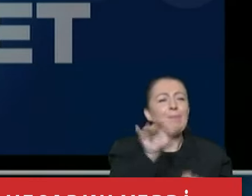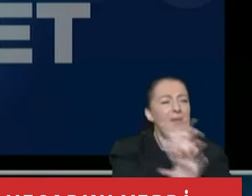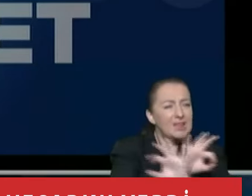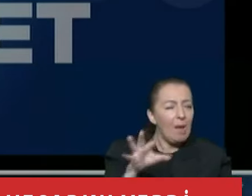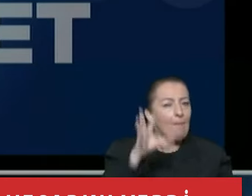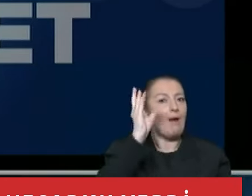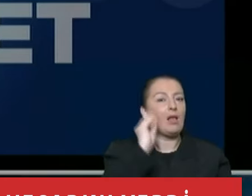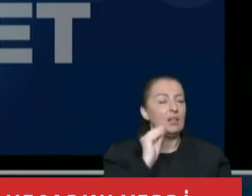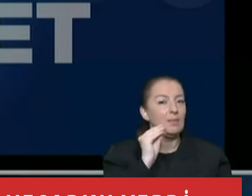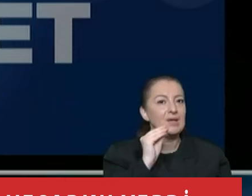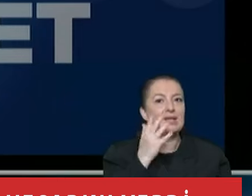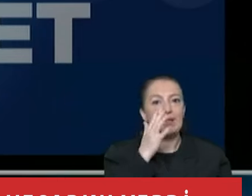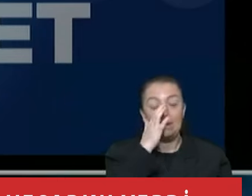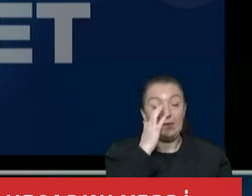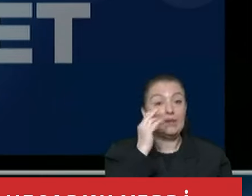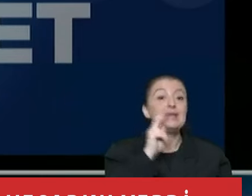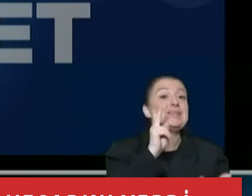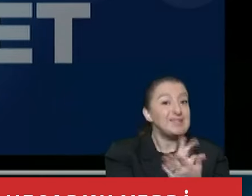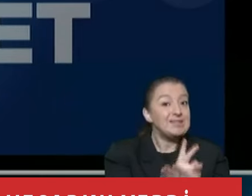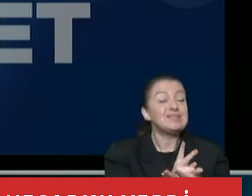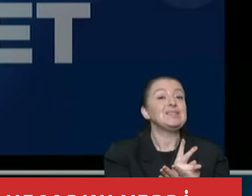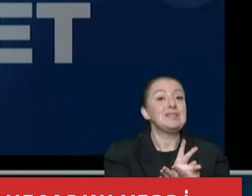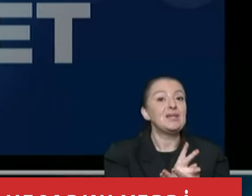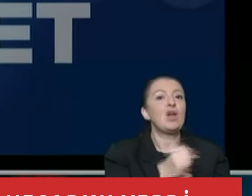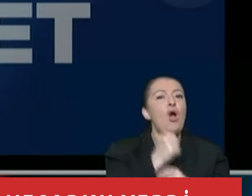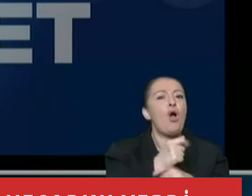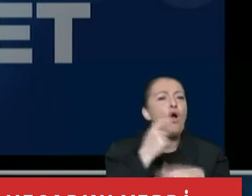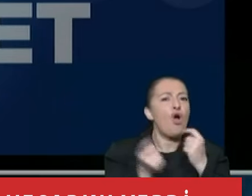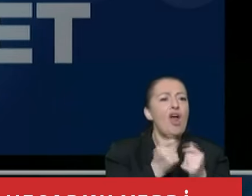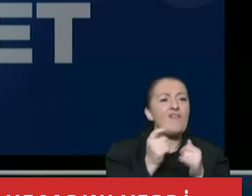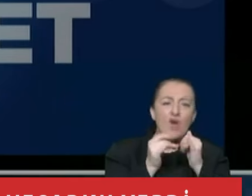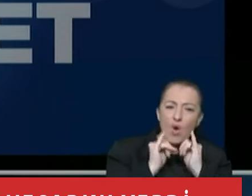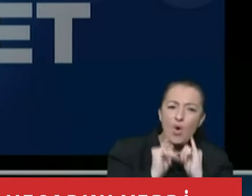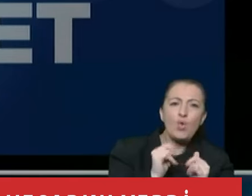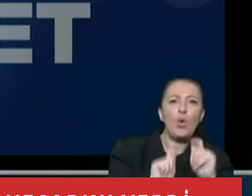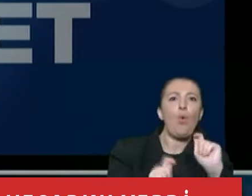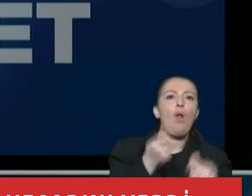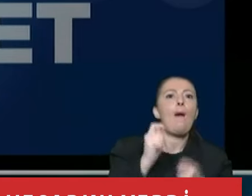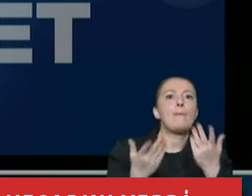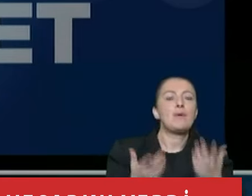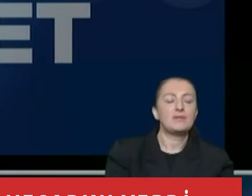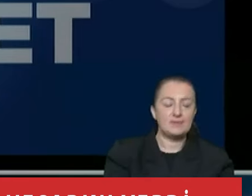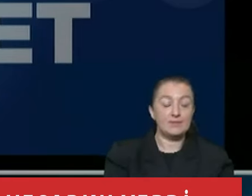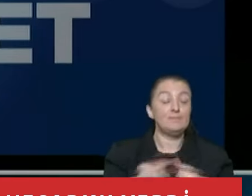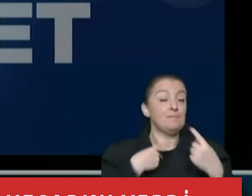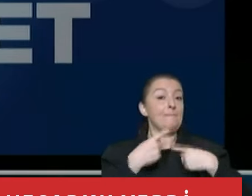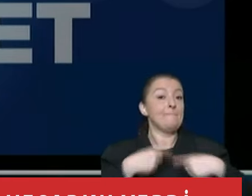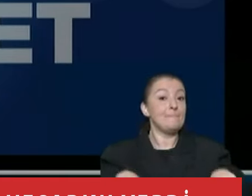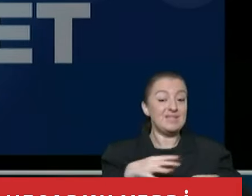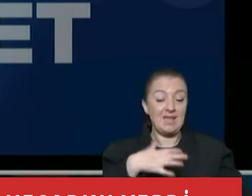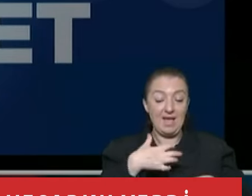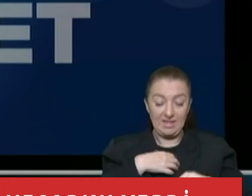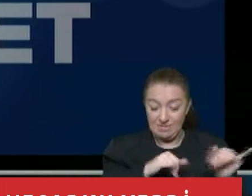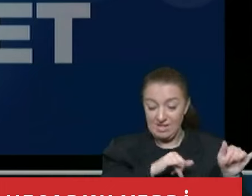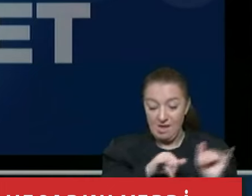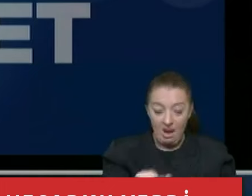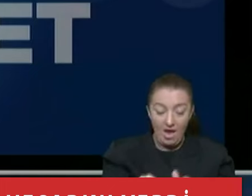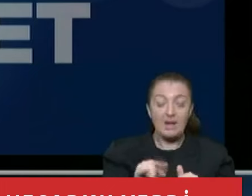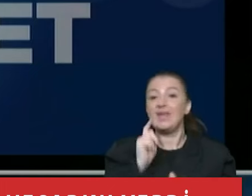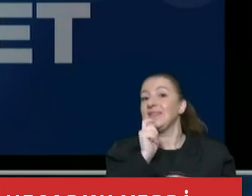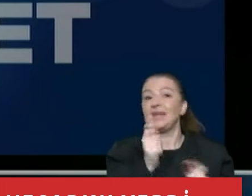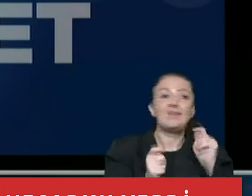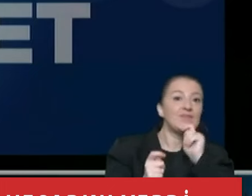anlamıyla kesinlikle ve kesinlikle görevi kötüye kullanmaktır Biz kendimiz aynı ihaleleri